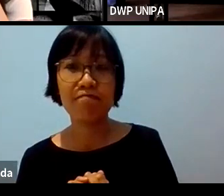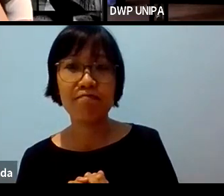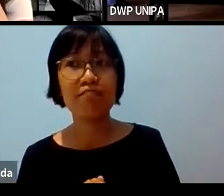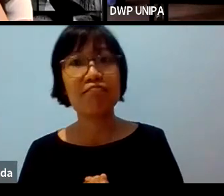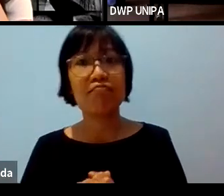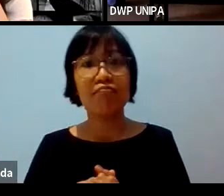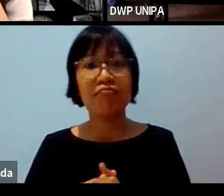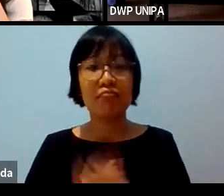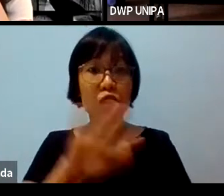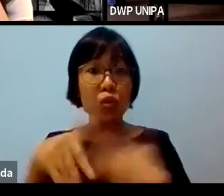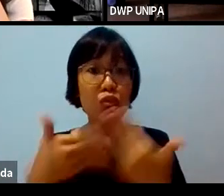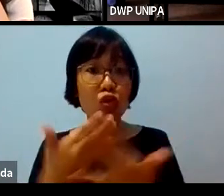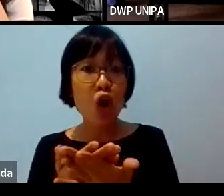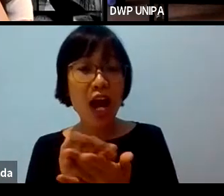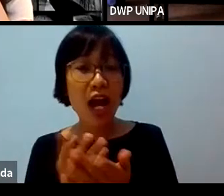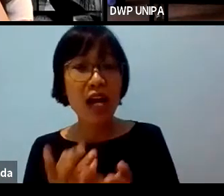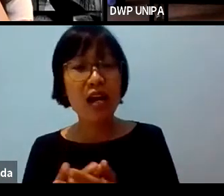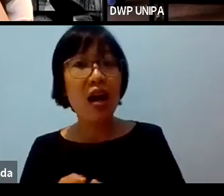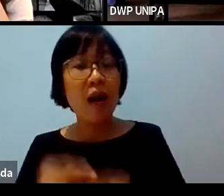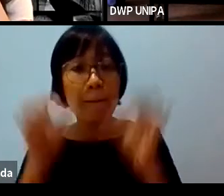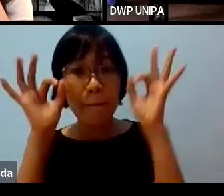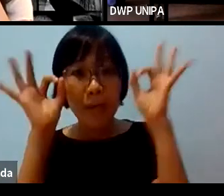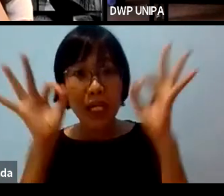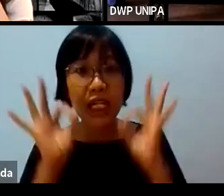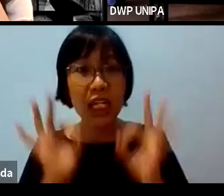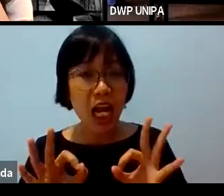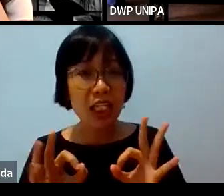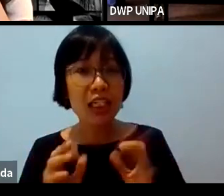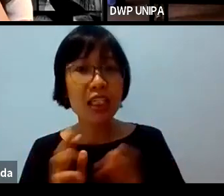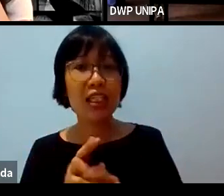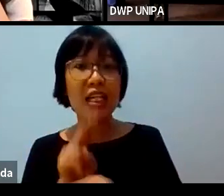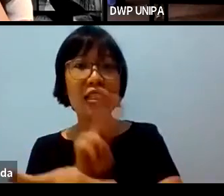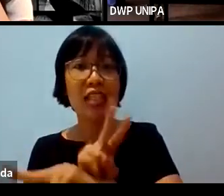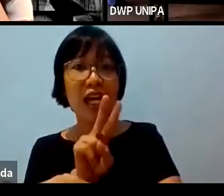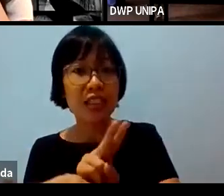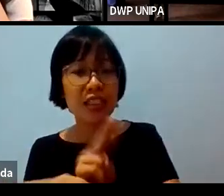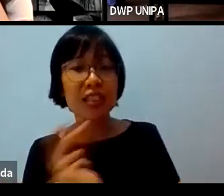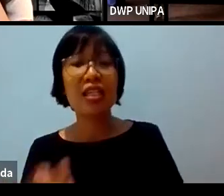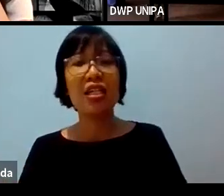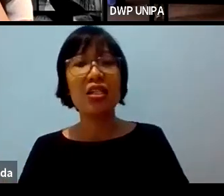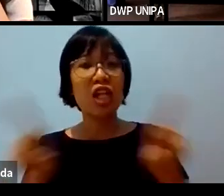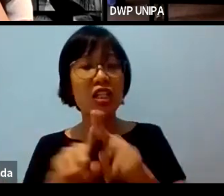Jadi apa yang bisa kami lakukan adalah